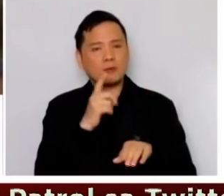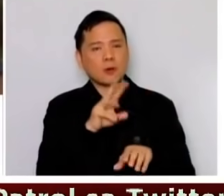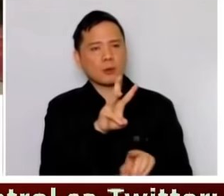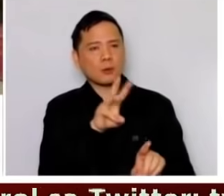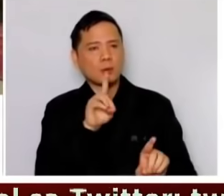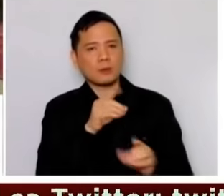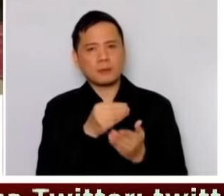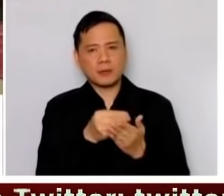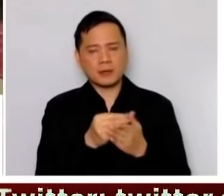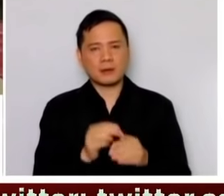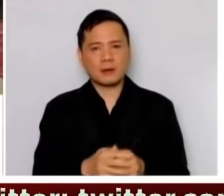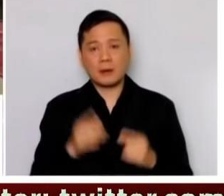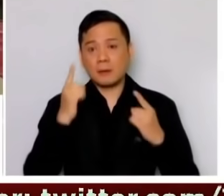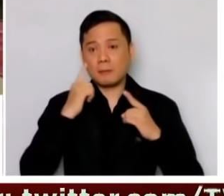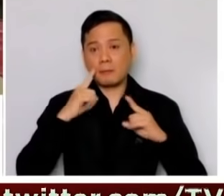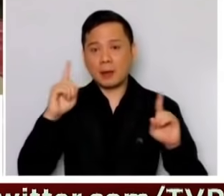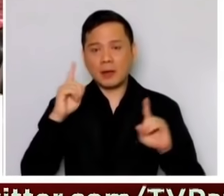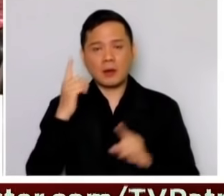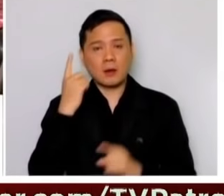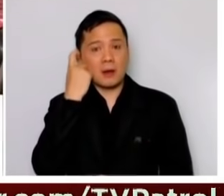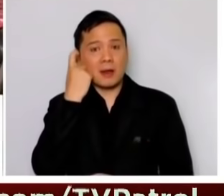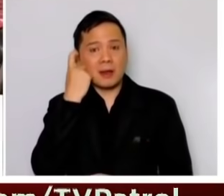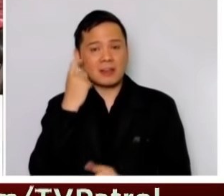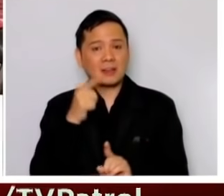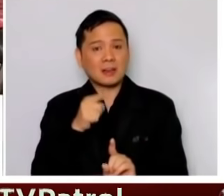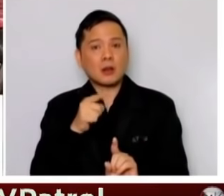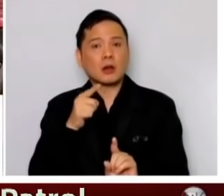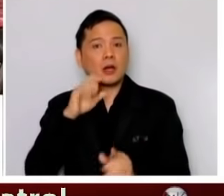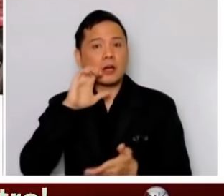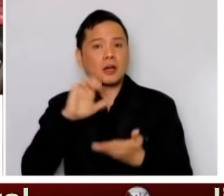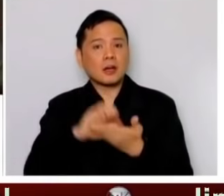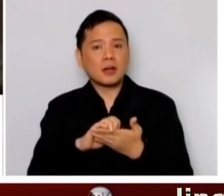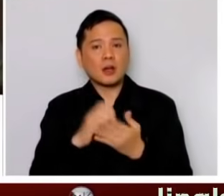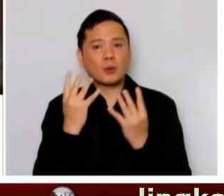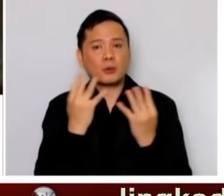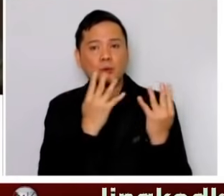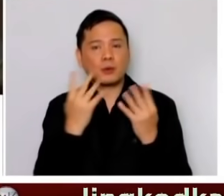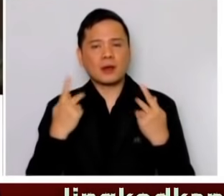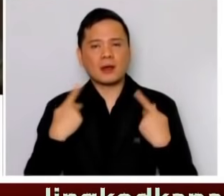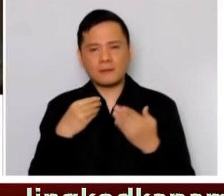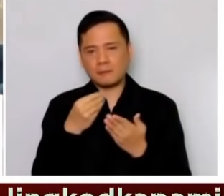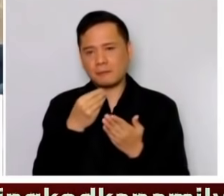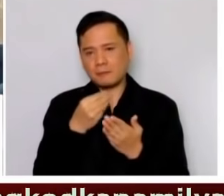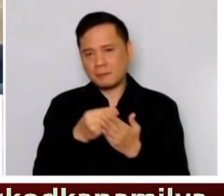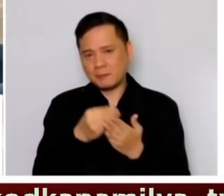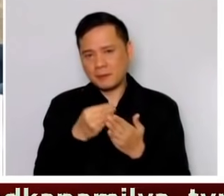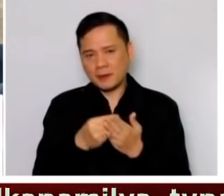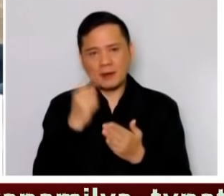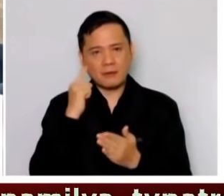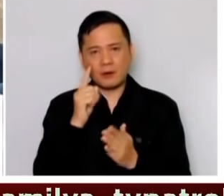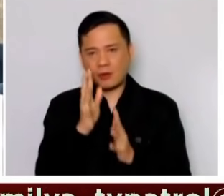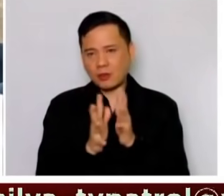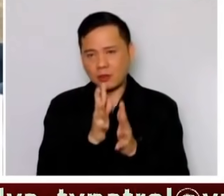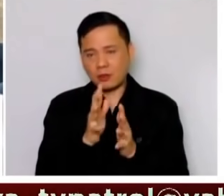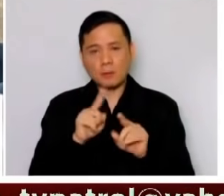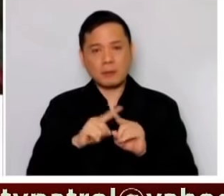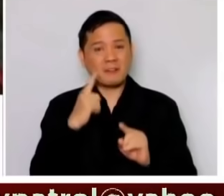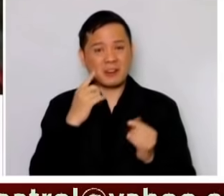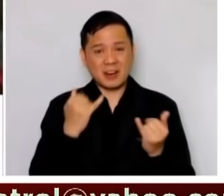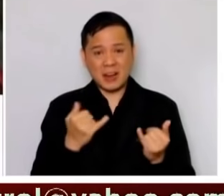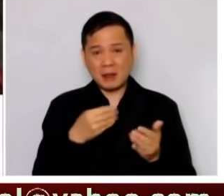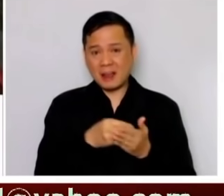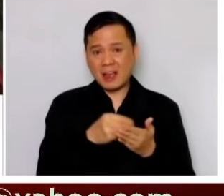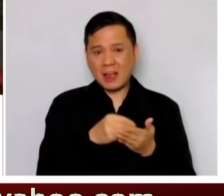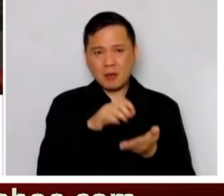dahil birthday ng yumaong mister niya bukas, kaya may panghanda. Pero ang bulto ng bonus, itatabi muna ni Elena.